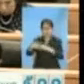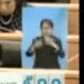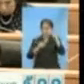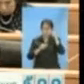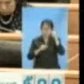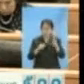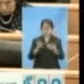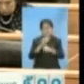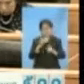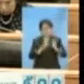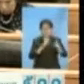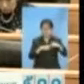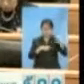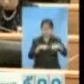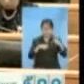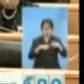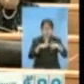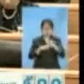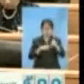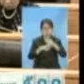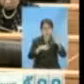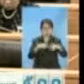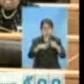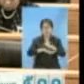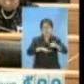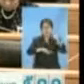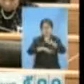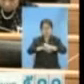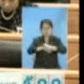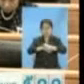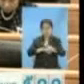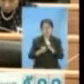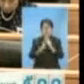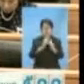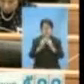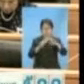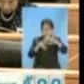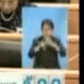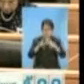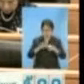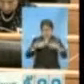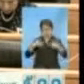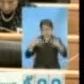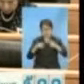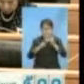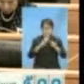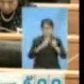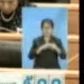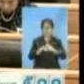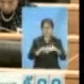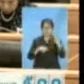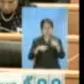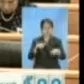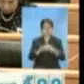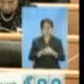วมก็ใช้ลำบากสนามกีฬาใครจะไปจัดกีฬารายการใหญ่ๆก็จัดย